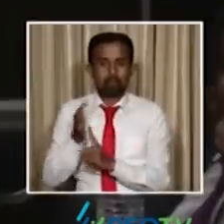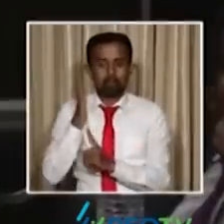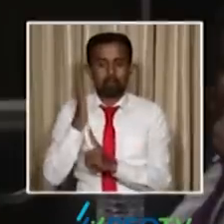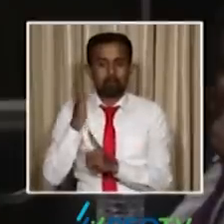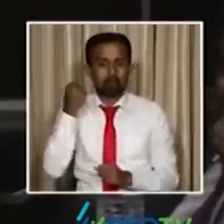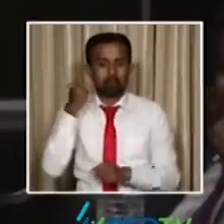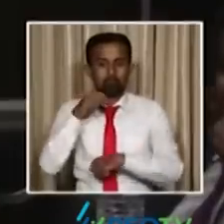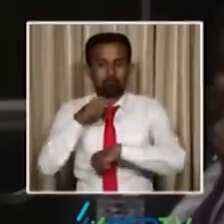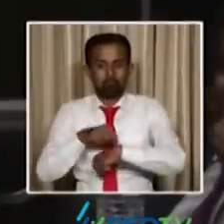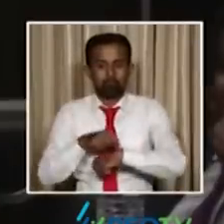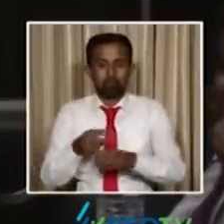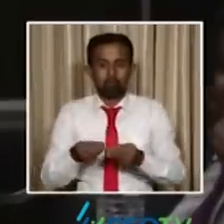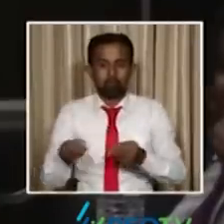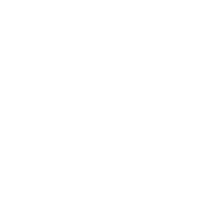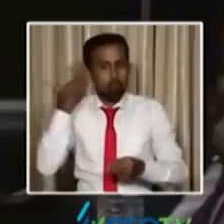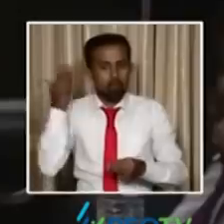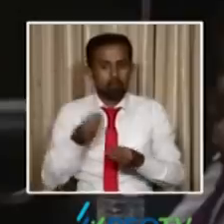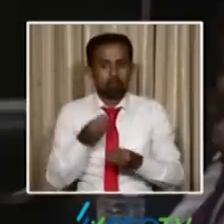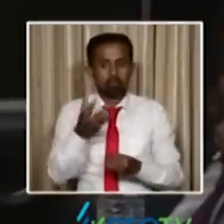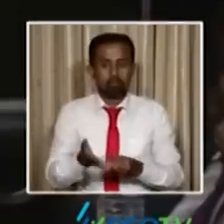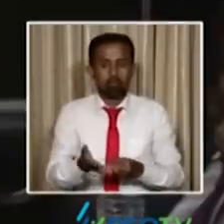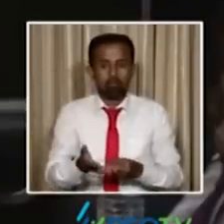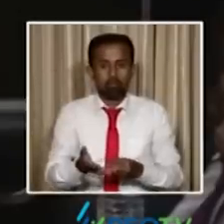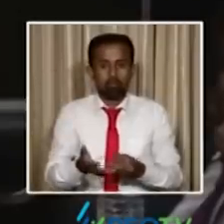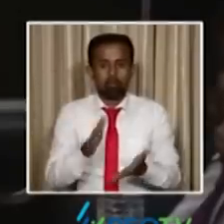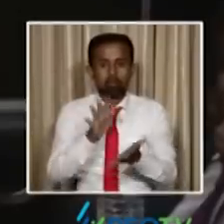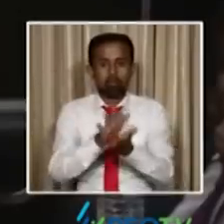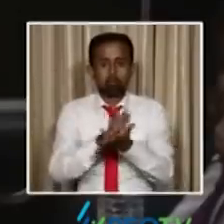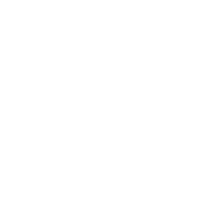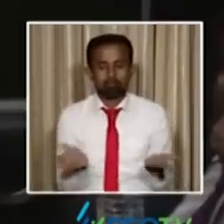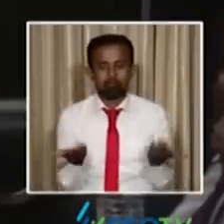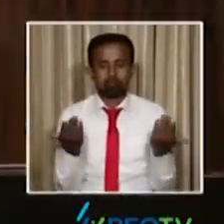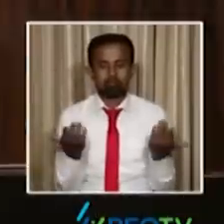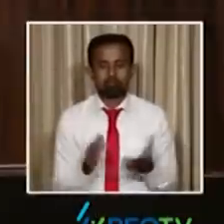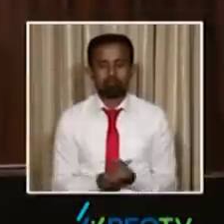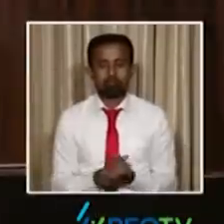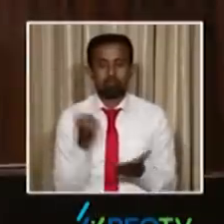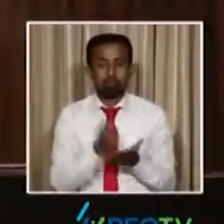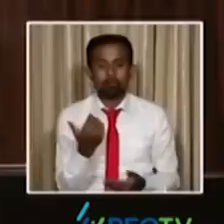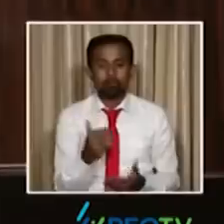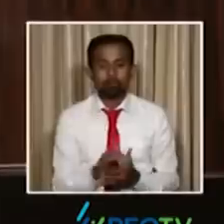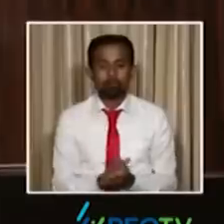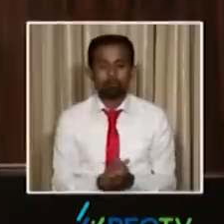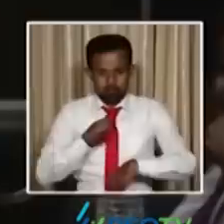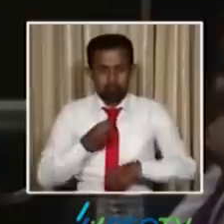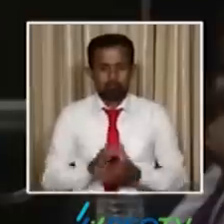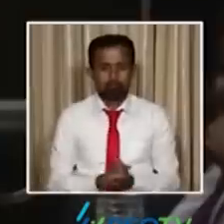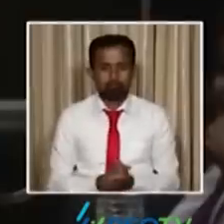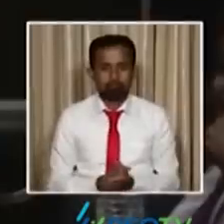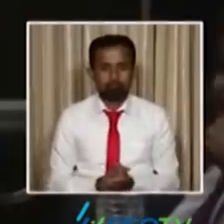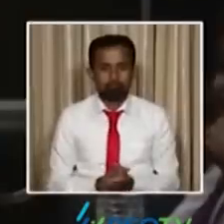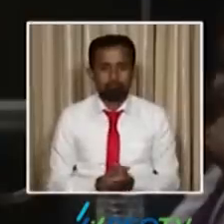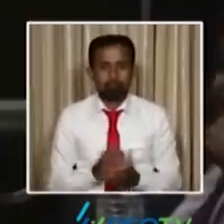ජාතිය අමතන කොට රතිඤ්ඤා හඬ දැල්වලා මේක බොහොම උත්සවශ්‍රීයෙන් සමරන්න ඒ ලියුම දිනන නැ පෙන්නන්නක පොඩක් ෆෝන් එකේ තියෙනවා. හැබැයි